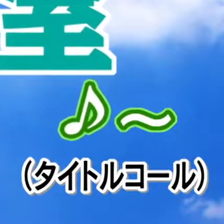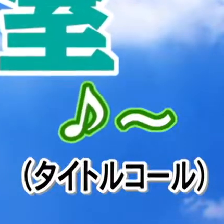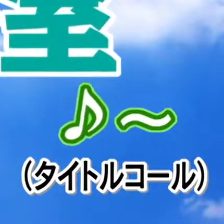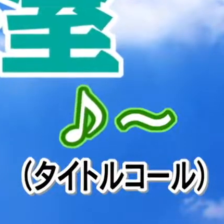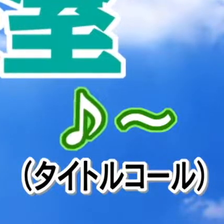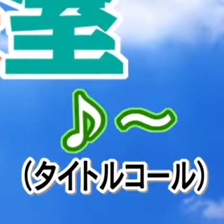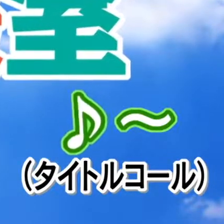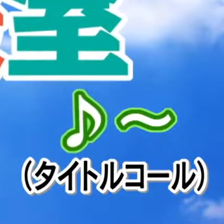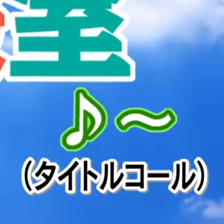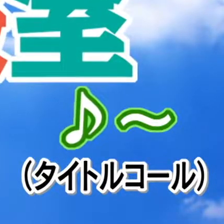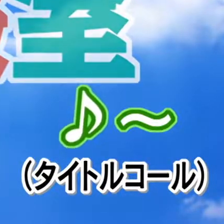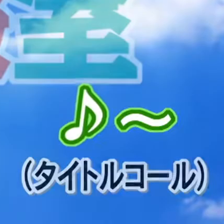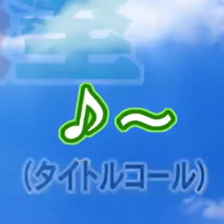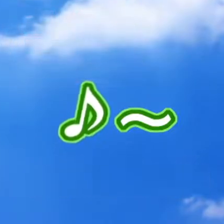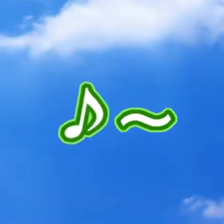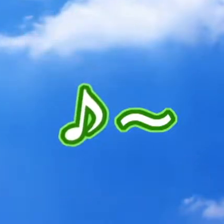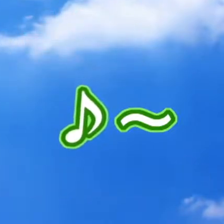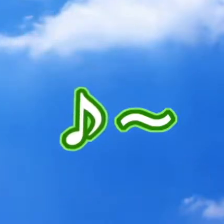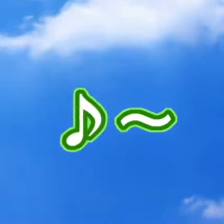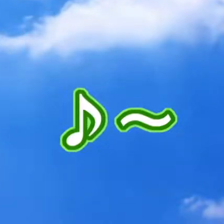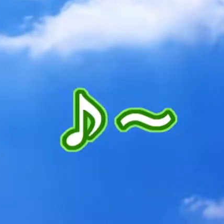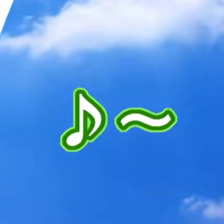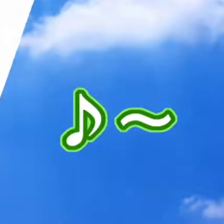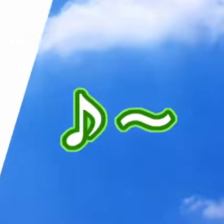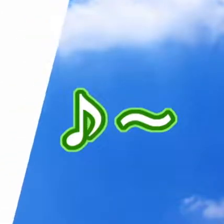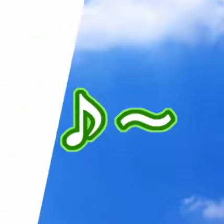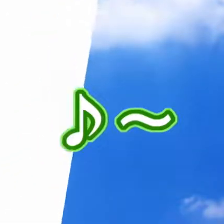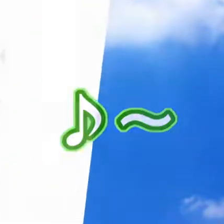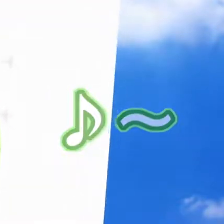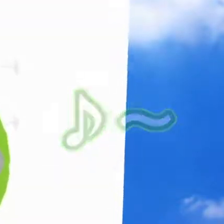岩手ワンコ広報室。